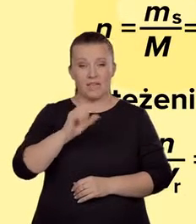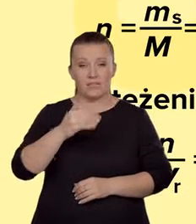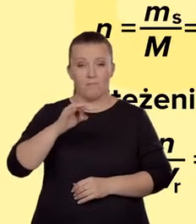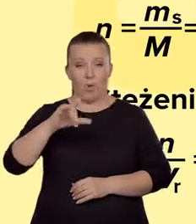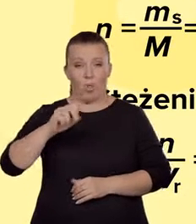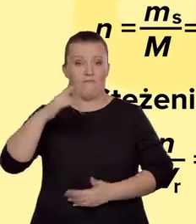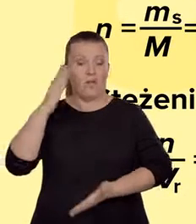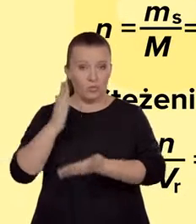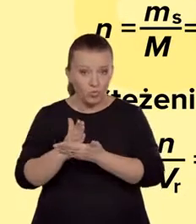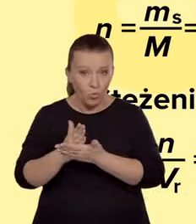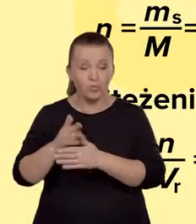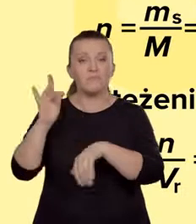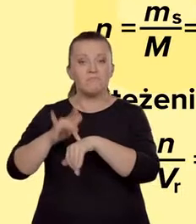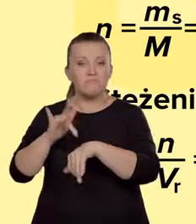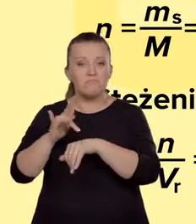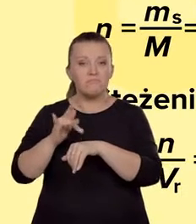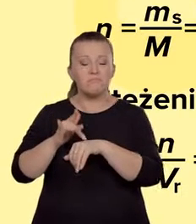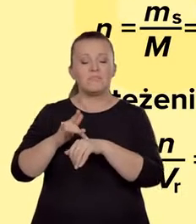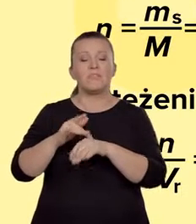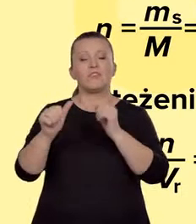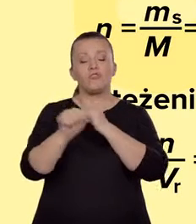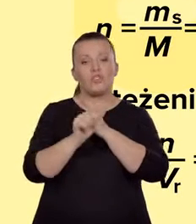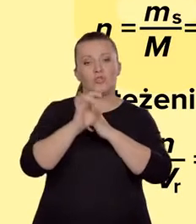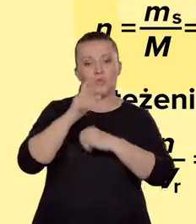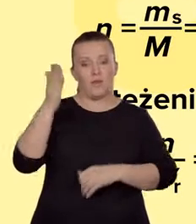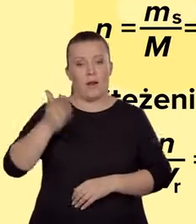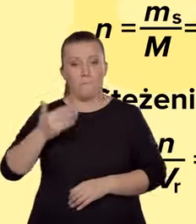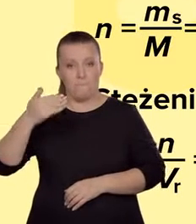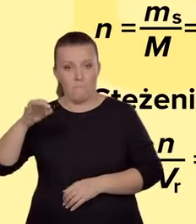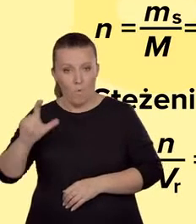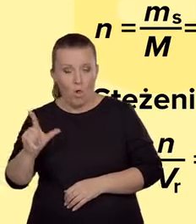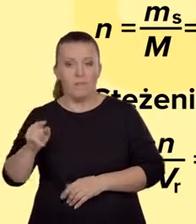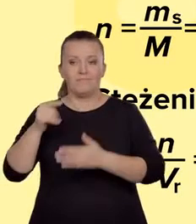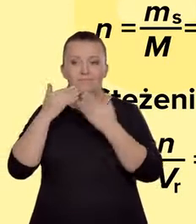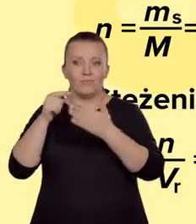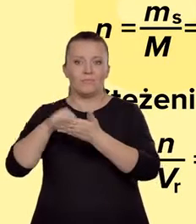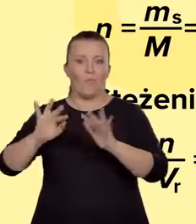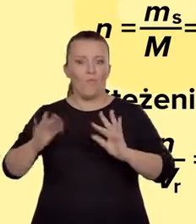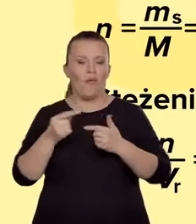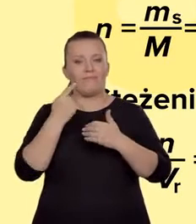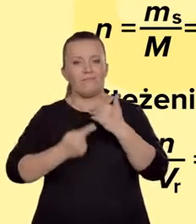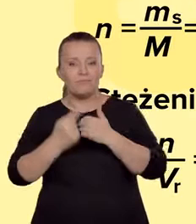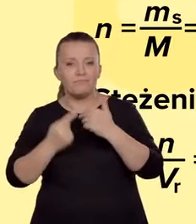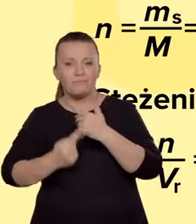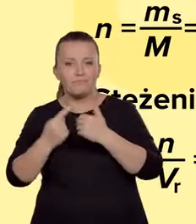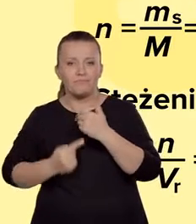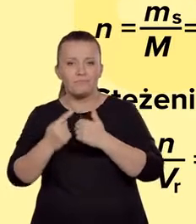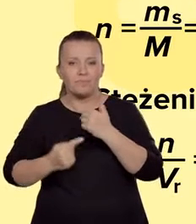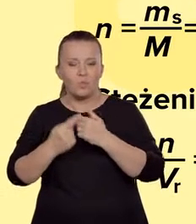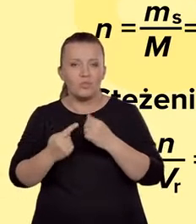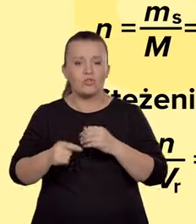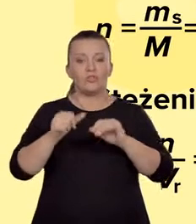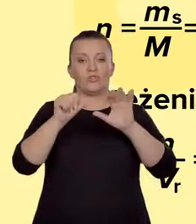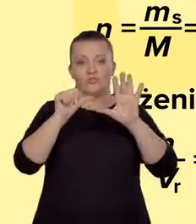octowego, która wynosi 60 g na mol, łatwo możemy wyliczyć, jaką część mola stanowi 6 g